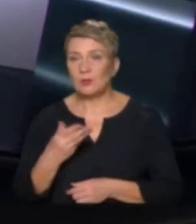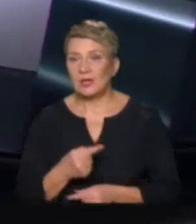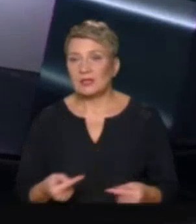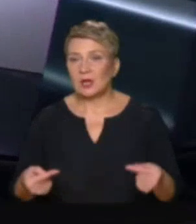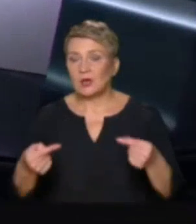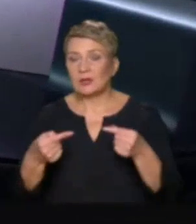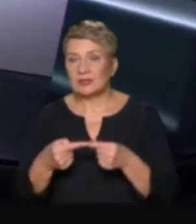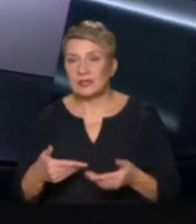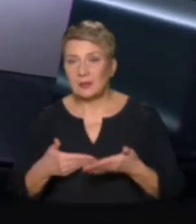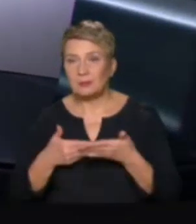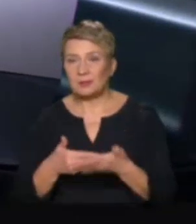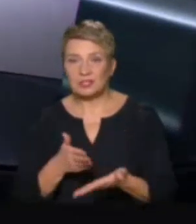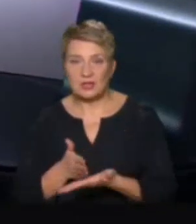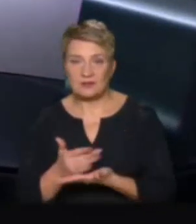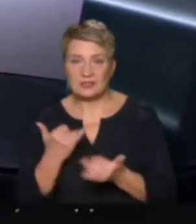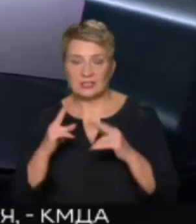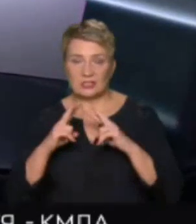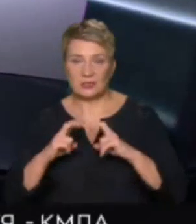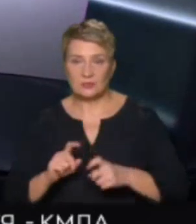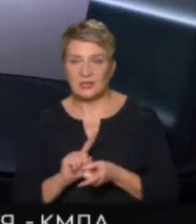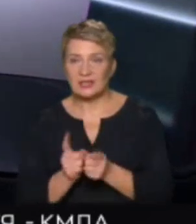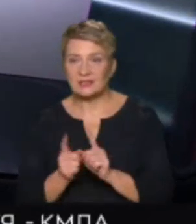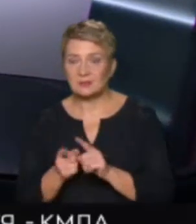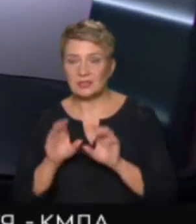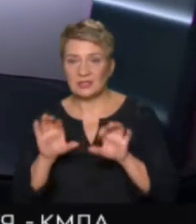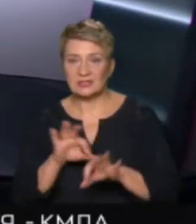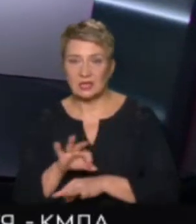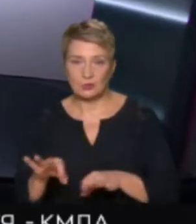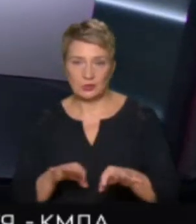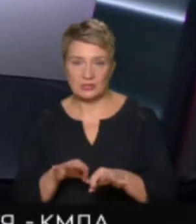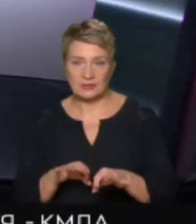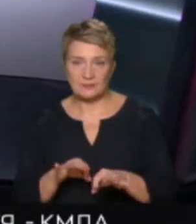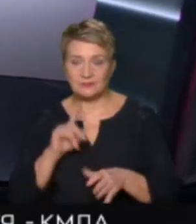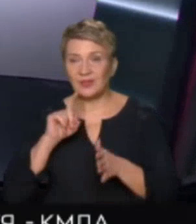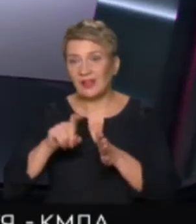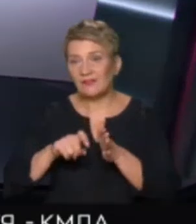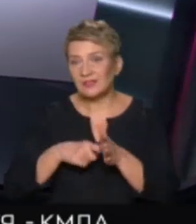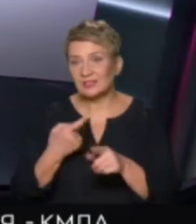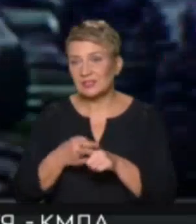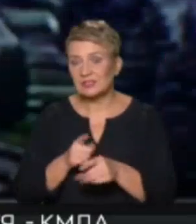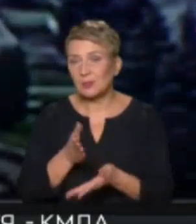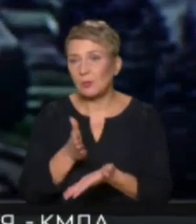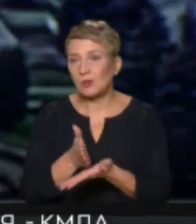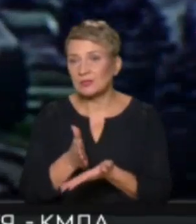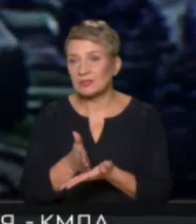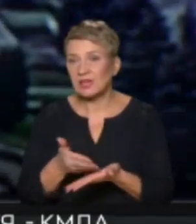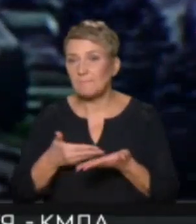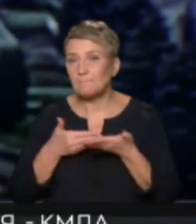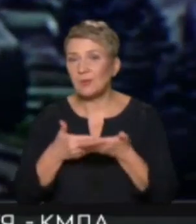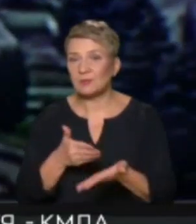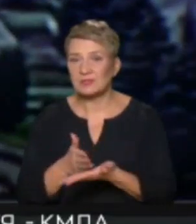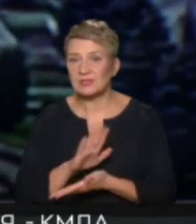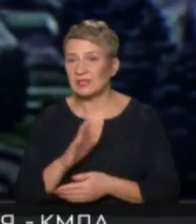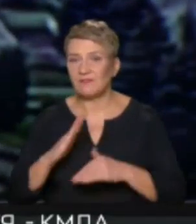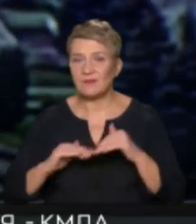помічника ветерана. До речі, зараз розробляється зміною законодавства щодо якраз визначення самої посади помічник ветерана. Не просто там